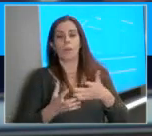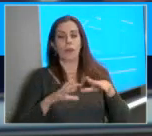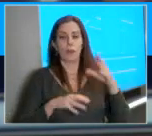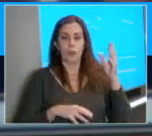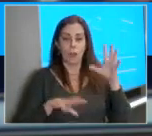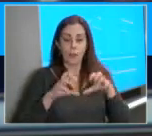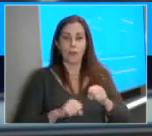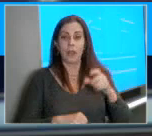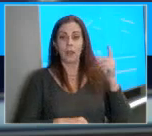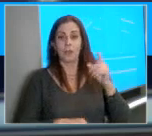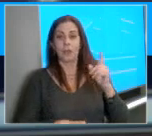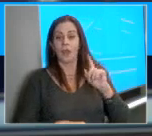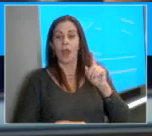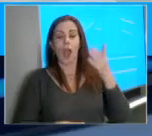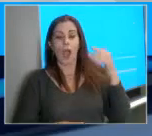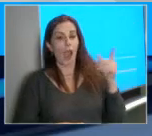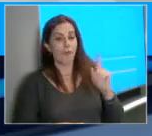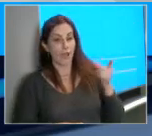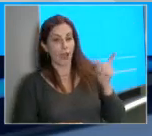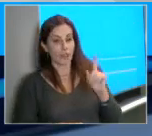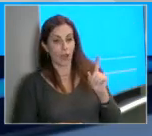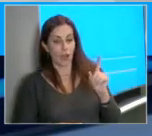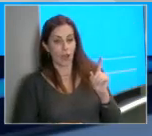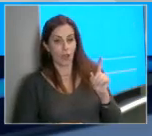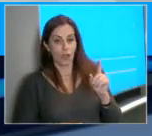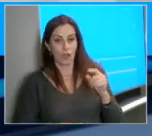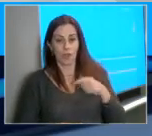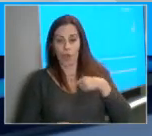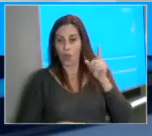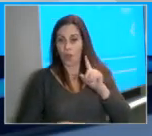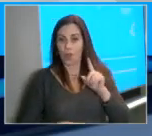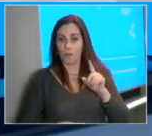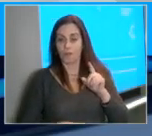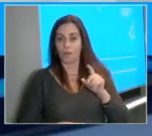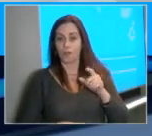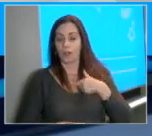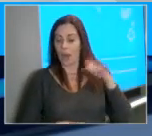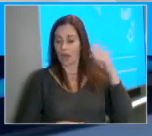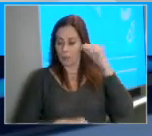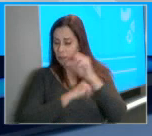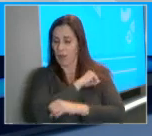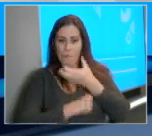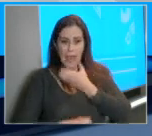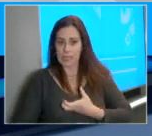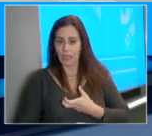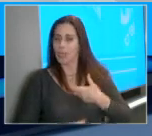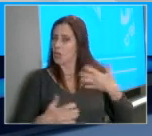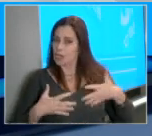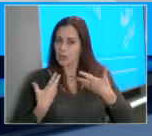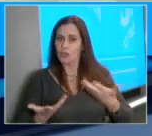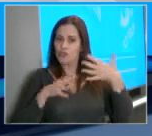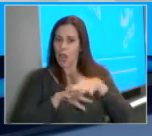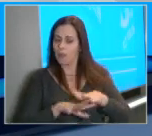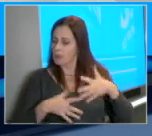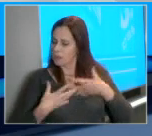למדתי בבין תחומי בהרצליה. לא הלכתי, אבל אתם לא הלכתי במרכז הבין תחומי בהרצליה, לא הלכתי ככה. אנחנו שמחים